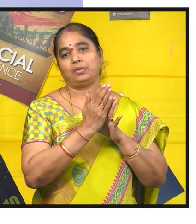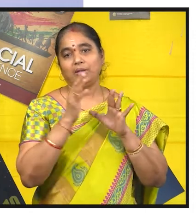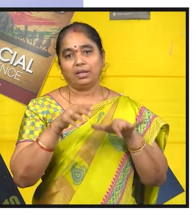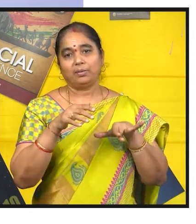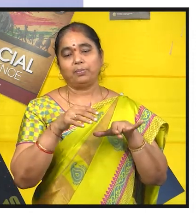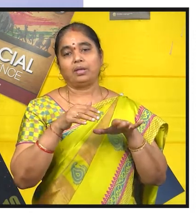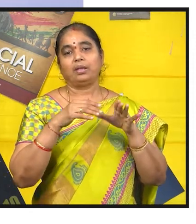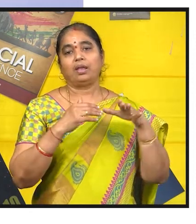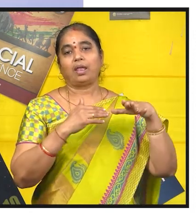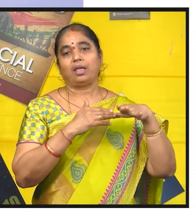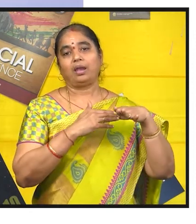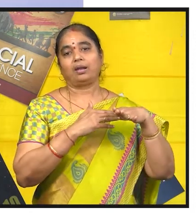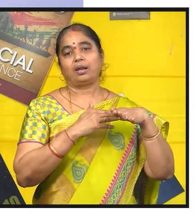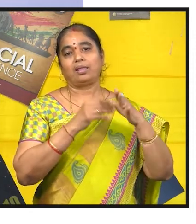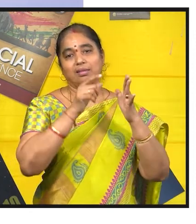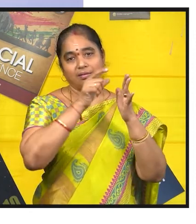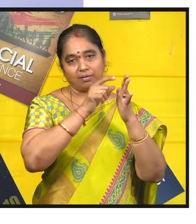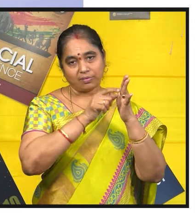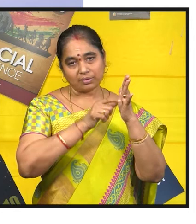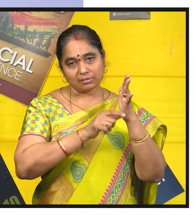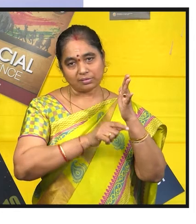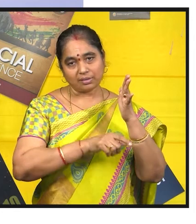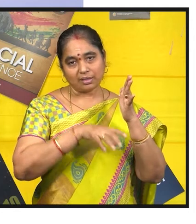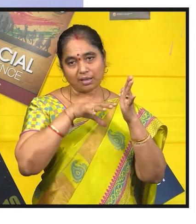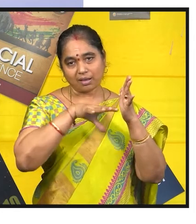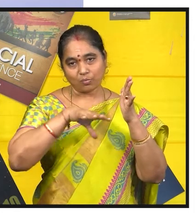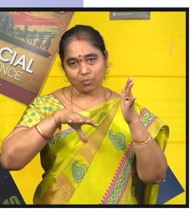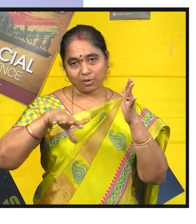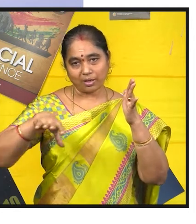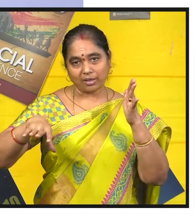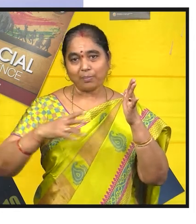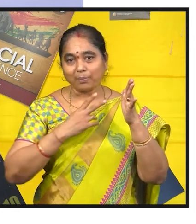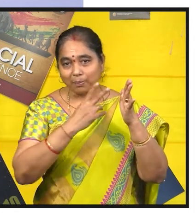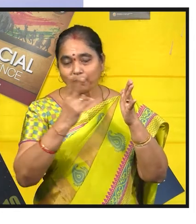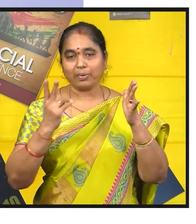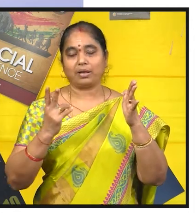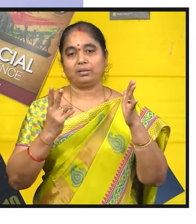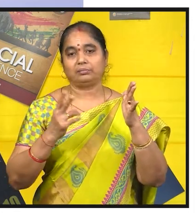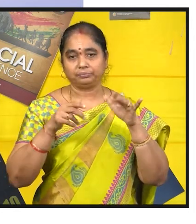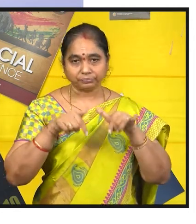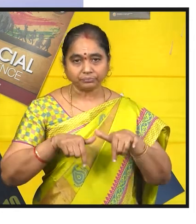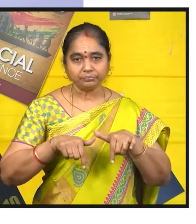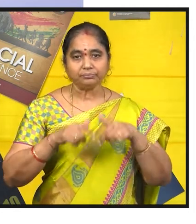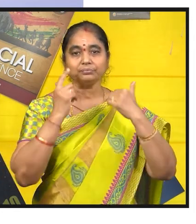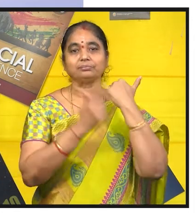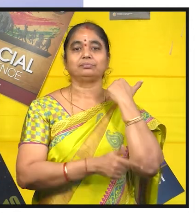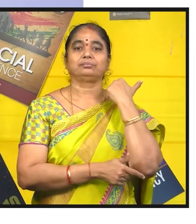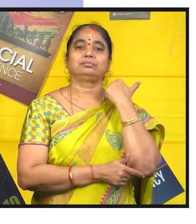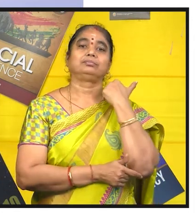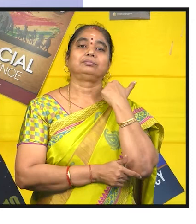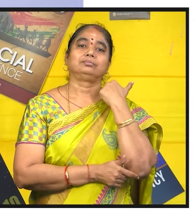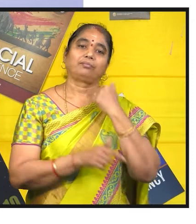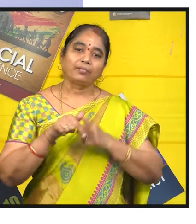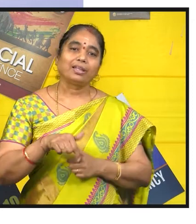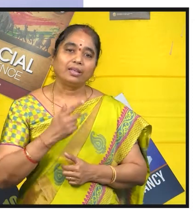இப்படி எலக்ட்ரான்களானது வரிசையாக நிரப்பப்படுவதை நம்மால் பார்க்க முடியும். இப்போ கடைசியாக